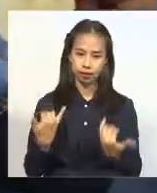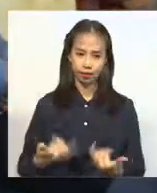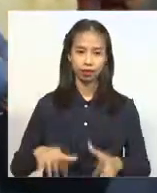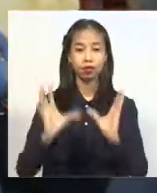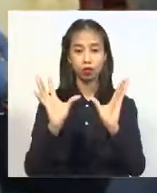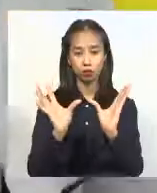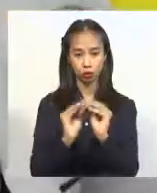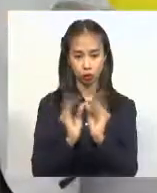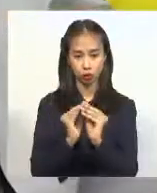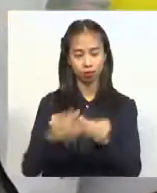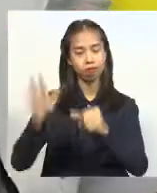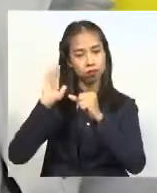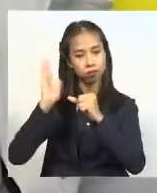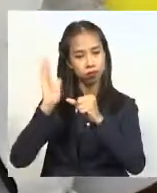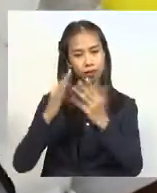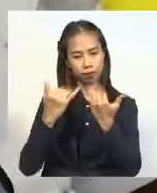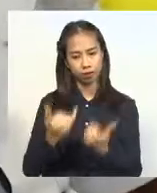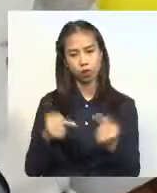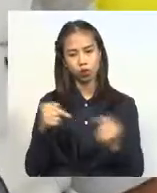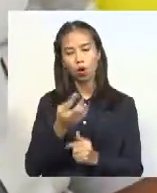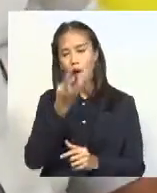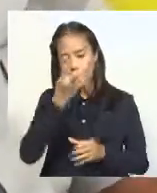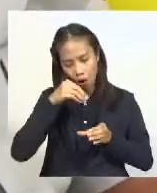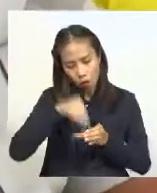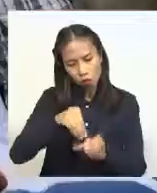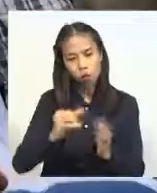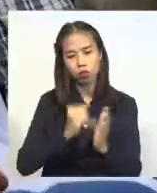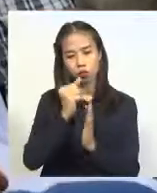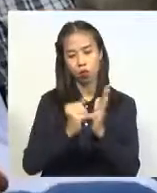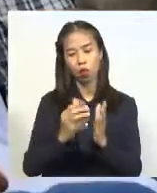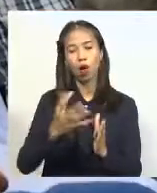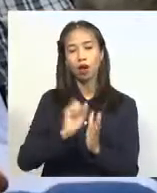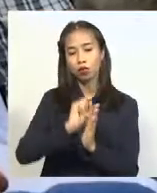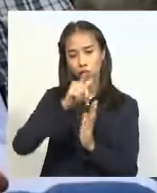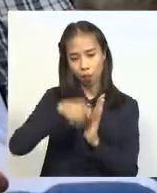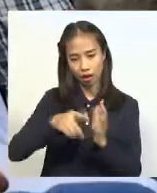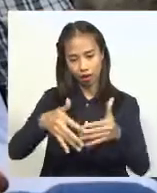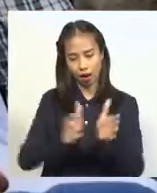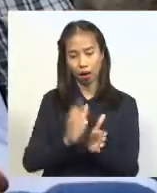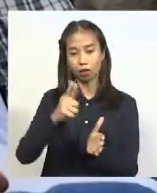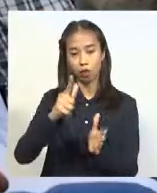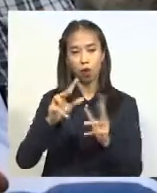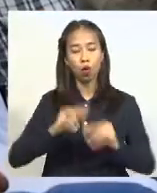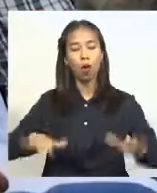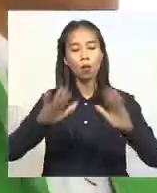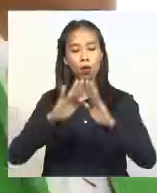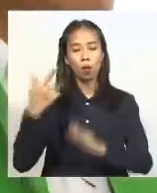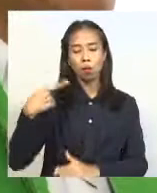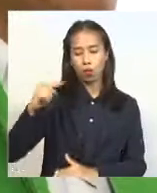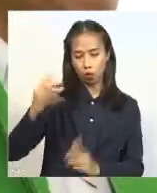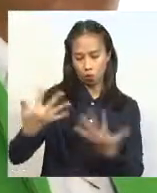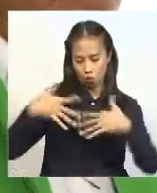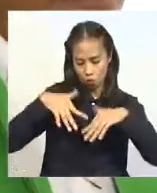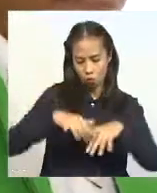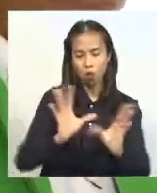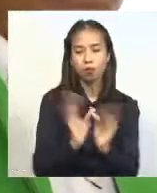งในแนวทางปฏิบัติโดยมีชาวนาในพื้นที่จังหวัดสุพรรณบุรีอ่างทองนครปฐมและปทุมธานีเข้าร่วม ข้าว